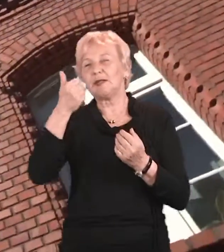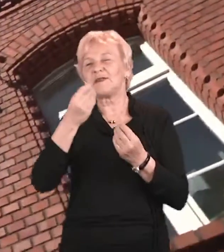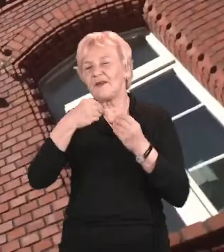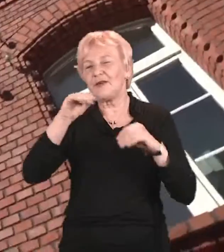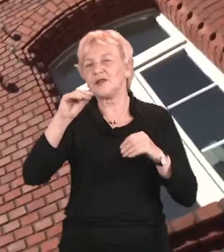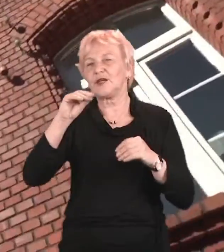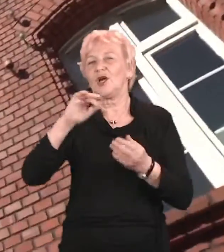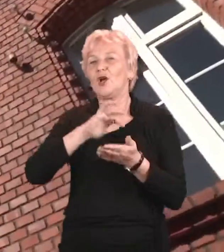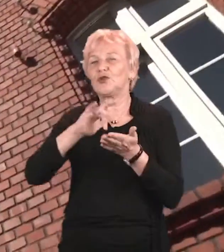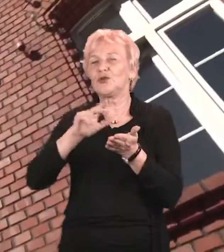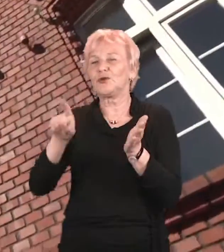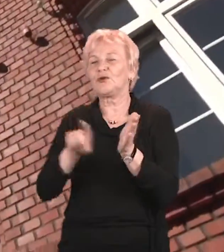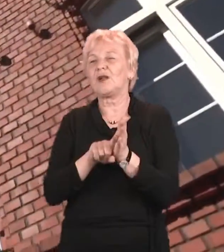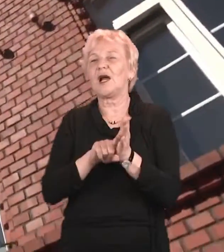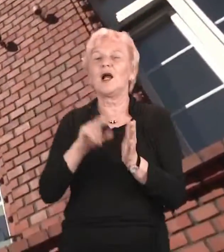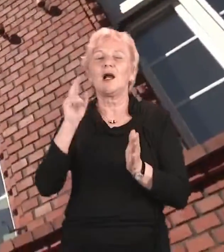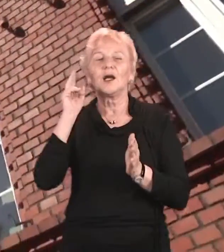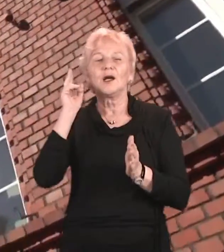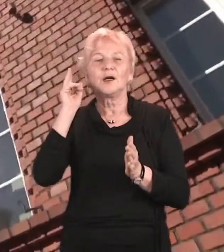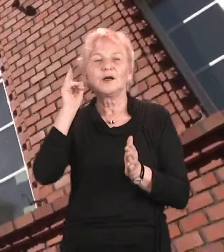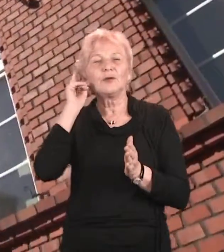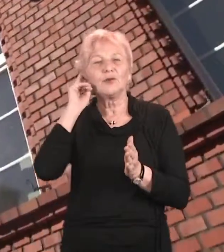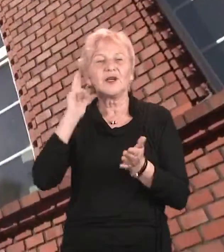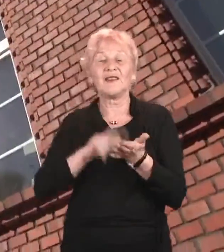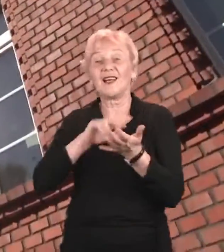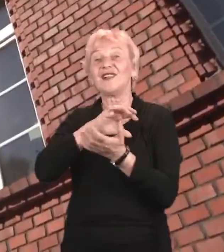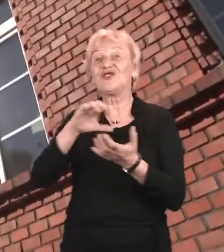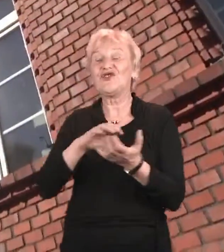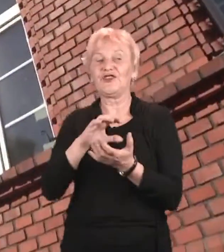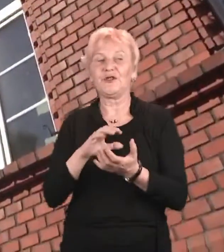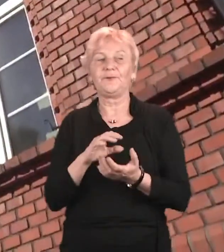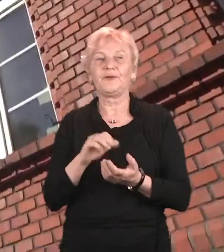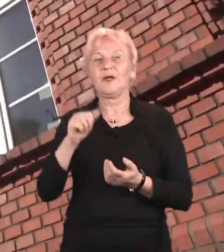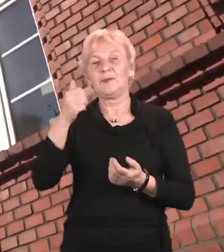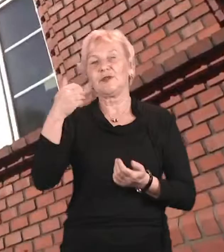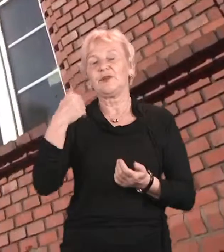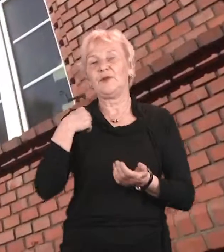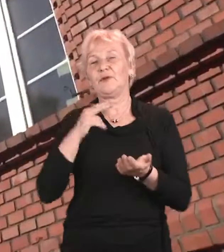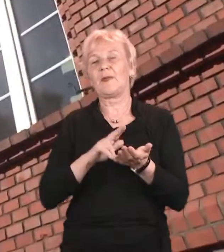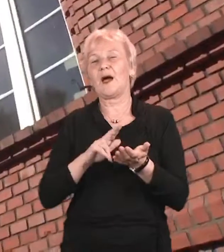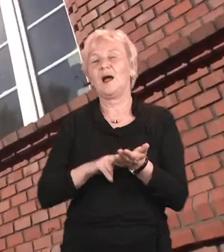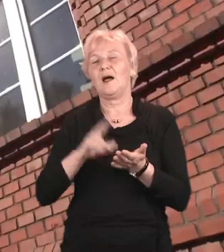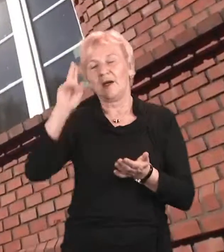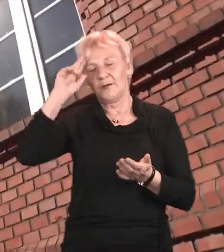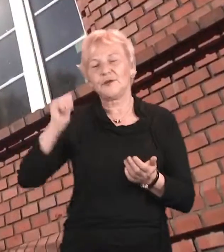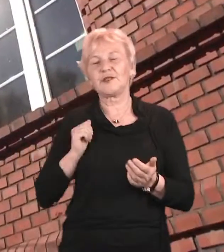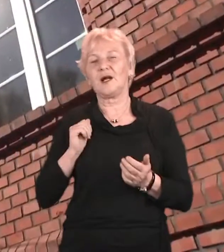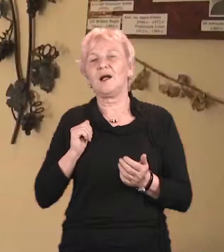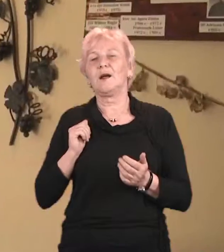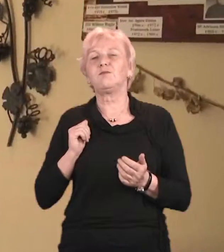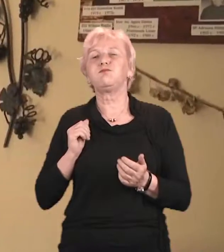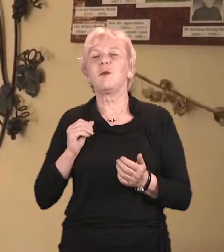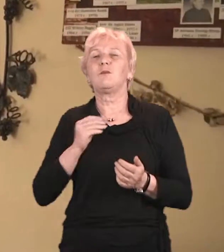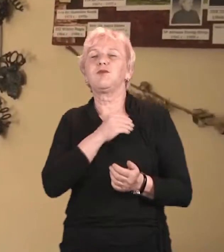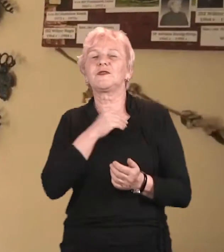Wówczas szkoła dla głuchych dysponowała 3 zakładami. Pierwszy z nich stał przy obecnej ulicy Wojska Polskiego, drugi przy Karola Miarki,